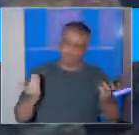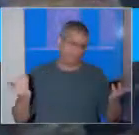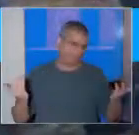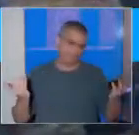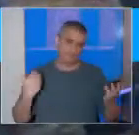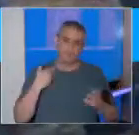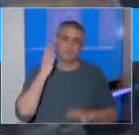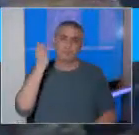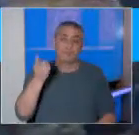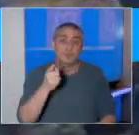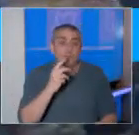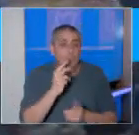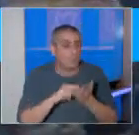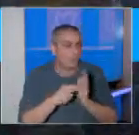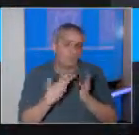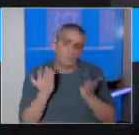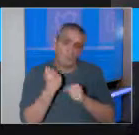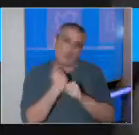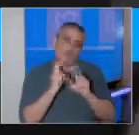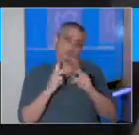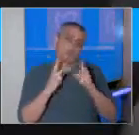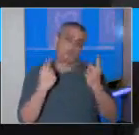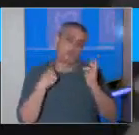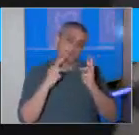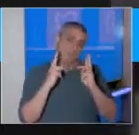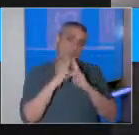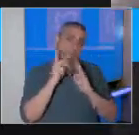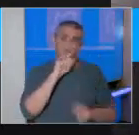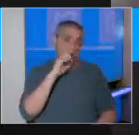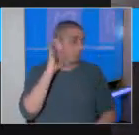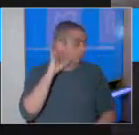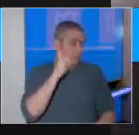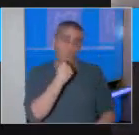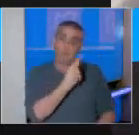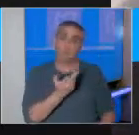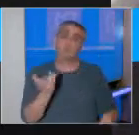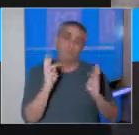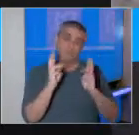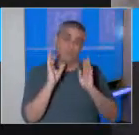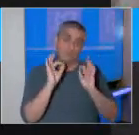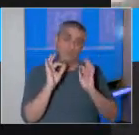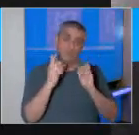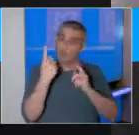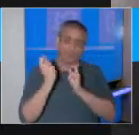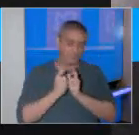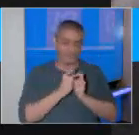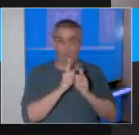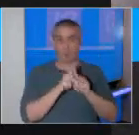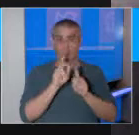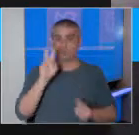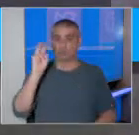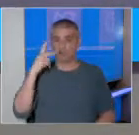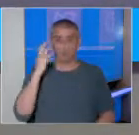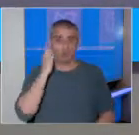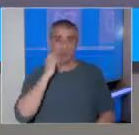אני הולך לשם, בפוליטיקה כנראה זה פועל אחרת, אני מקווה להיפגש עם זליכה, לשמוע מה הוא אומר, ואני מקווה שבאמת בכל מפלגה, כמו שיש את עודד פורר